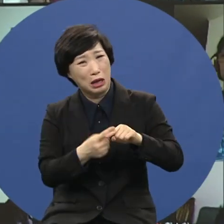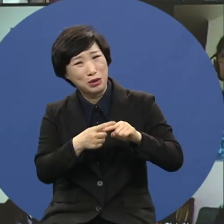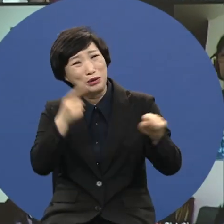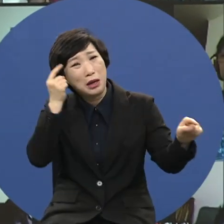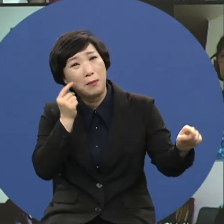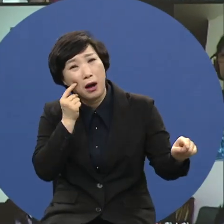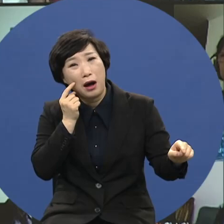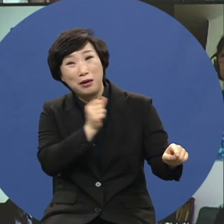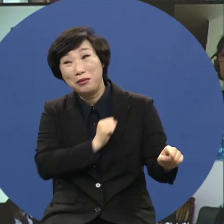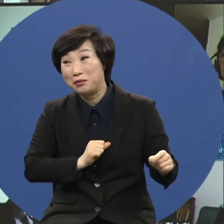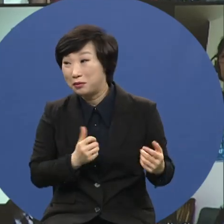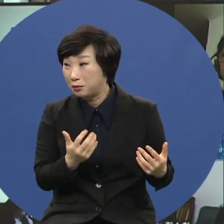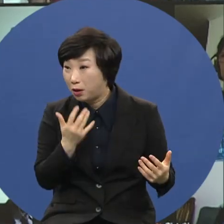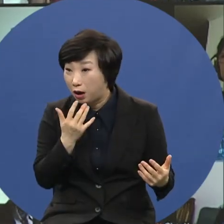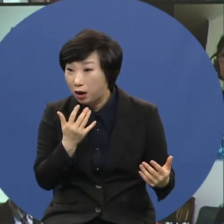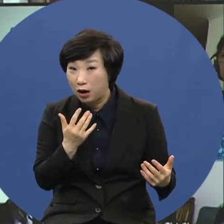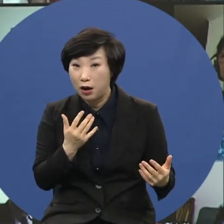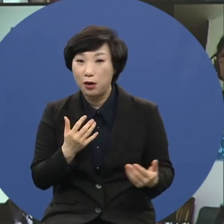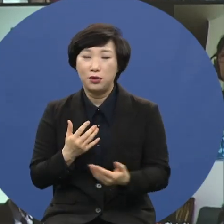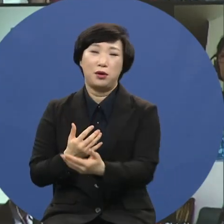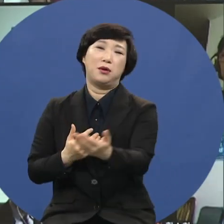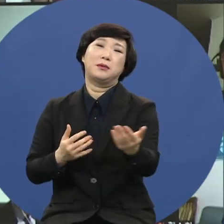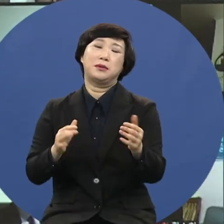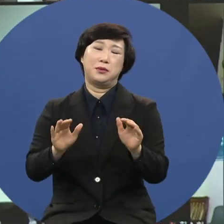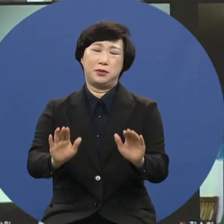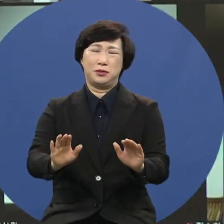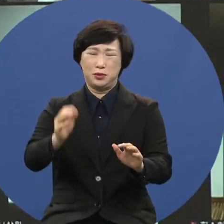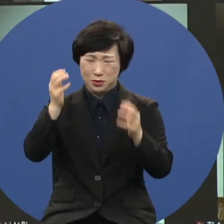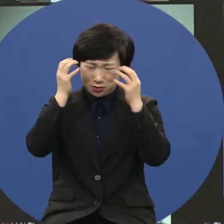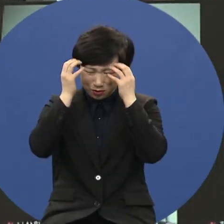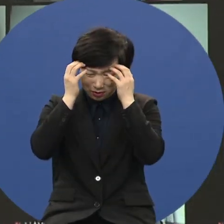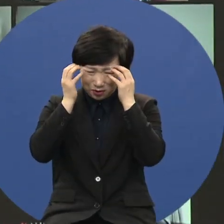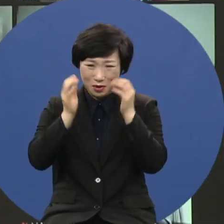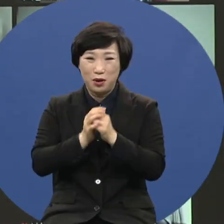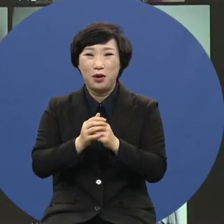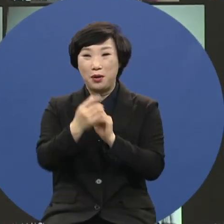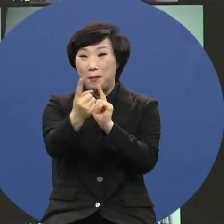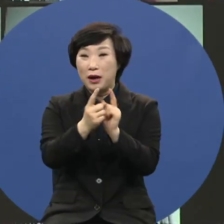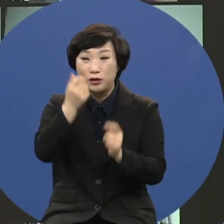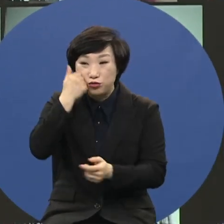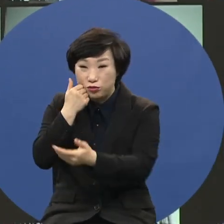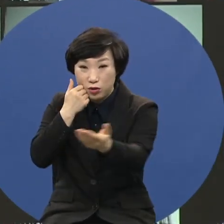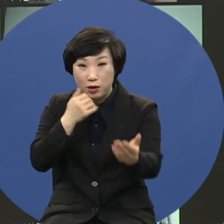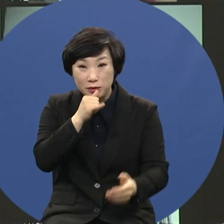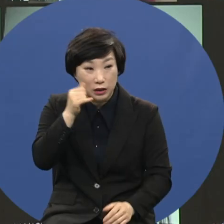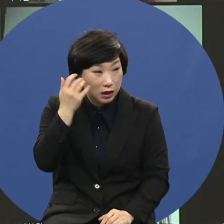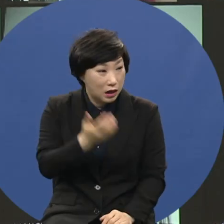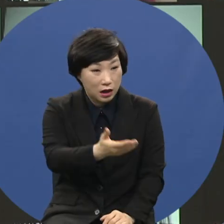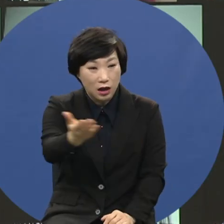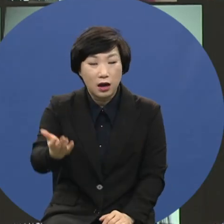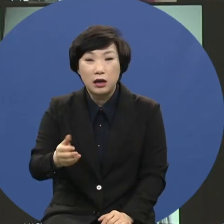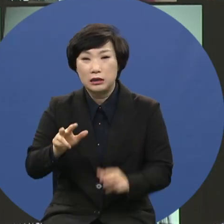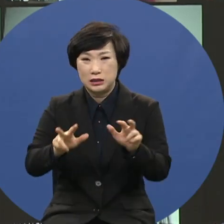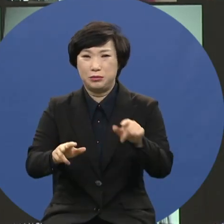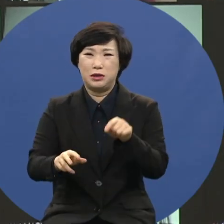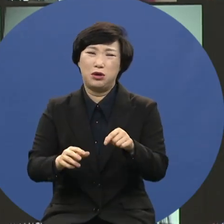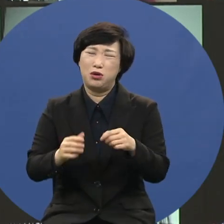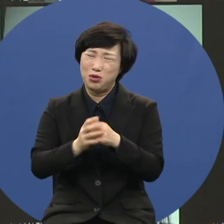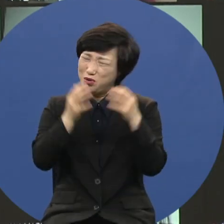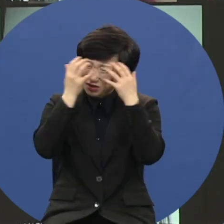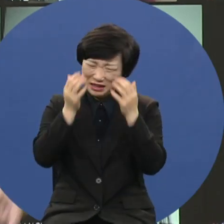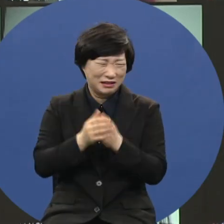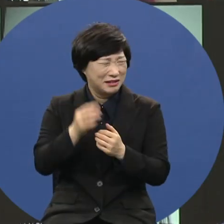어떻게 힘들겠나. 여러분 속에 혹시 고통이나 고난이 있으십니까? 그걸 고난으로 생각하지